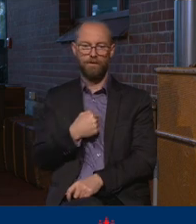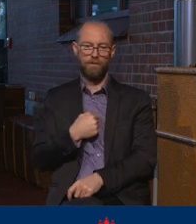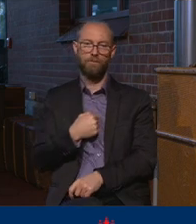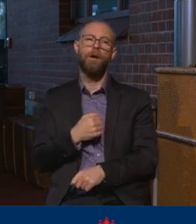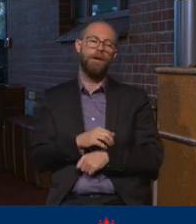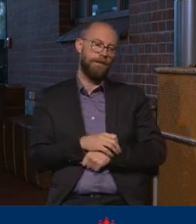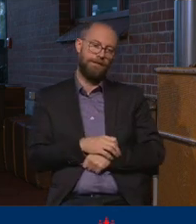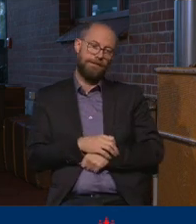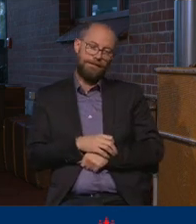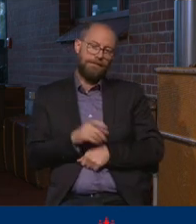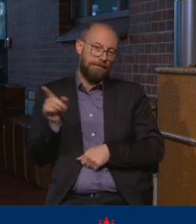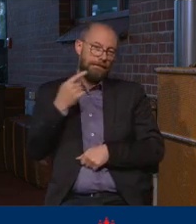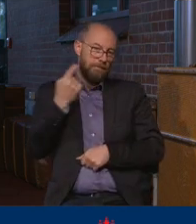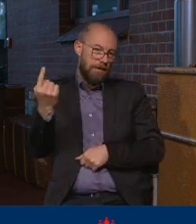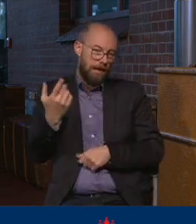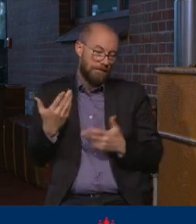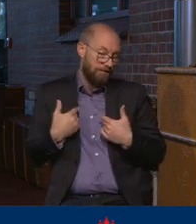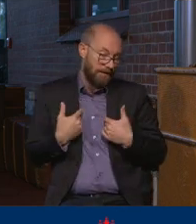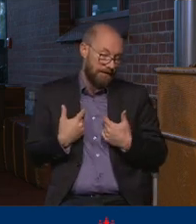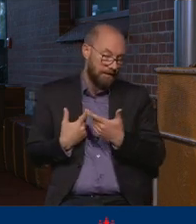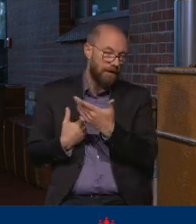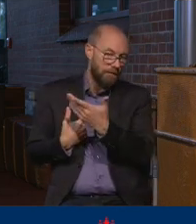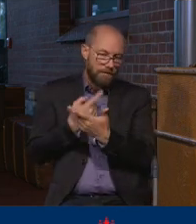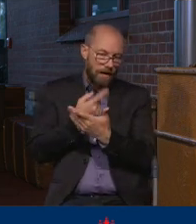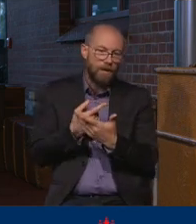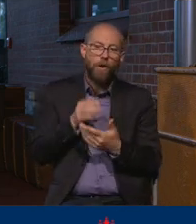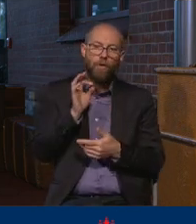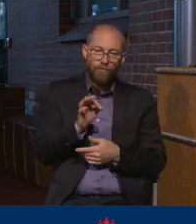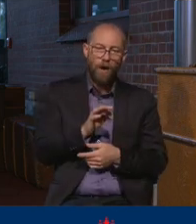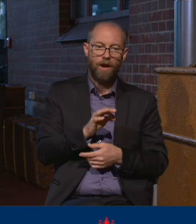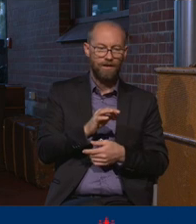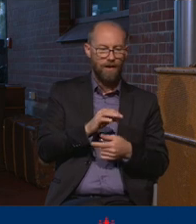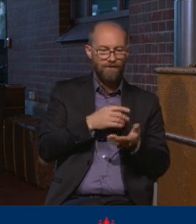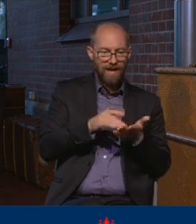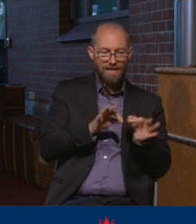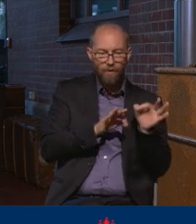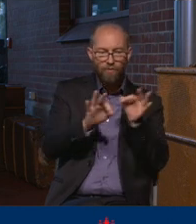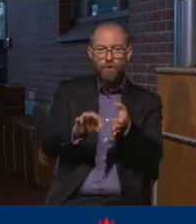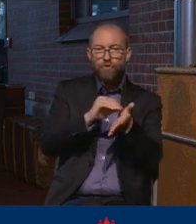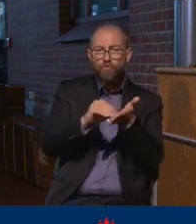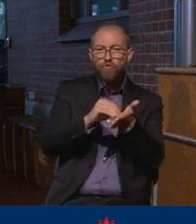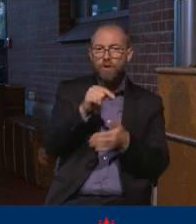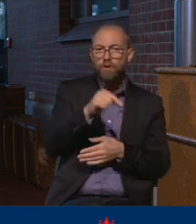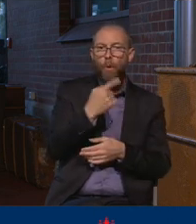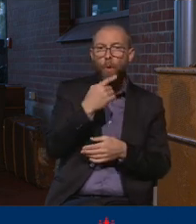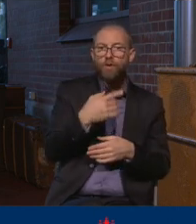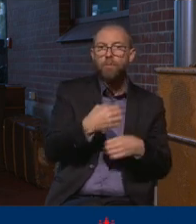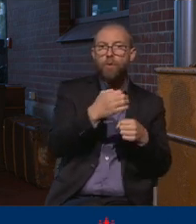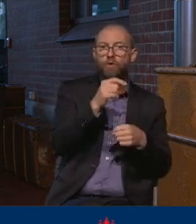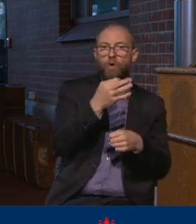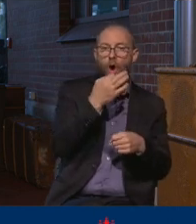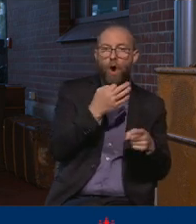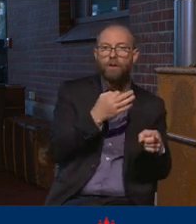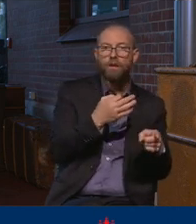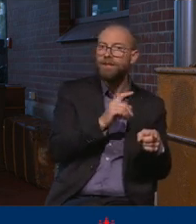es gibt nicht genügend schüler für eine eigenständige weiterführende schule das bedeutet aber nicht dass die soziale infrastruktur